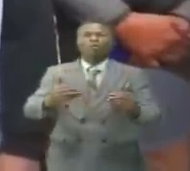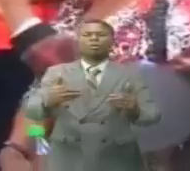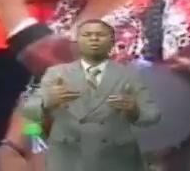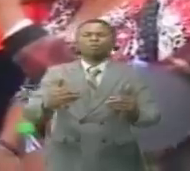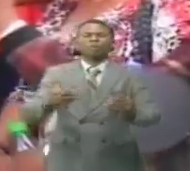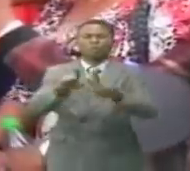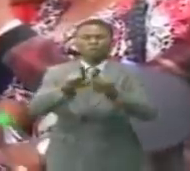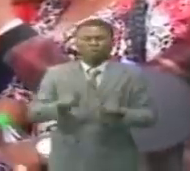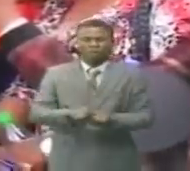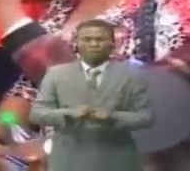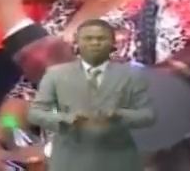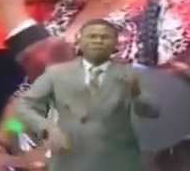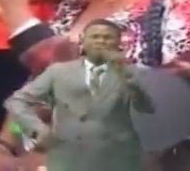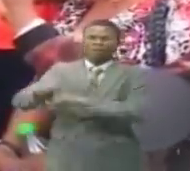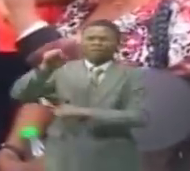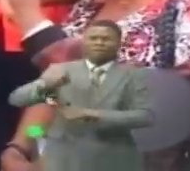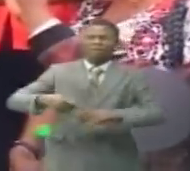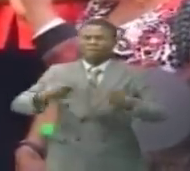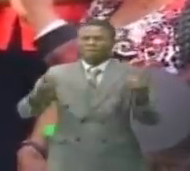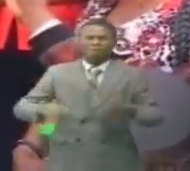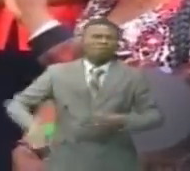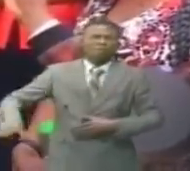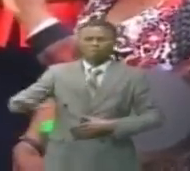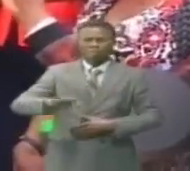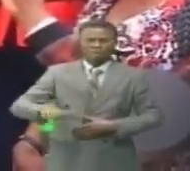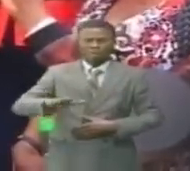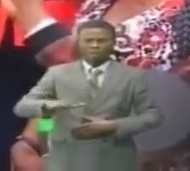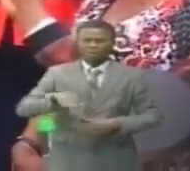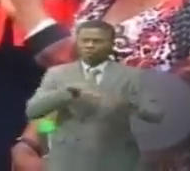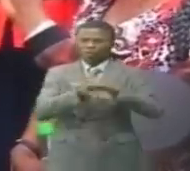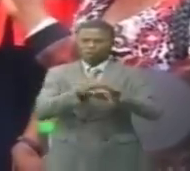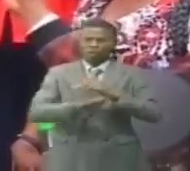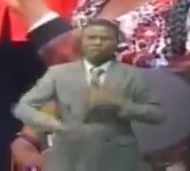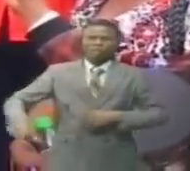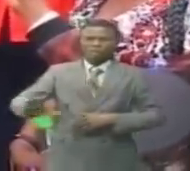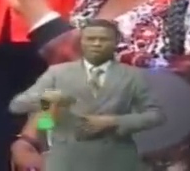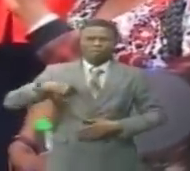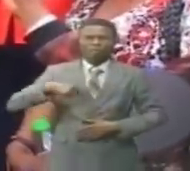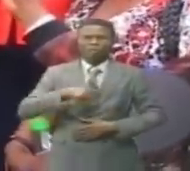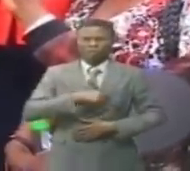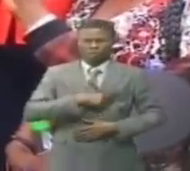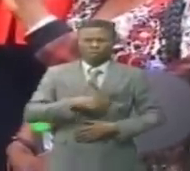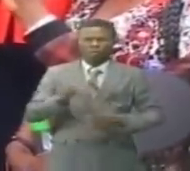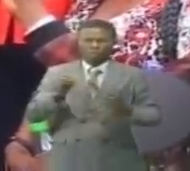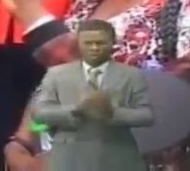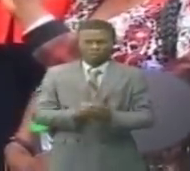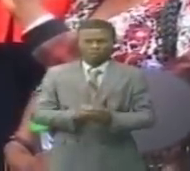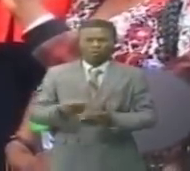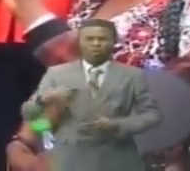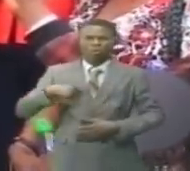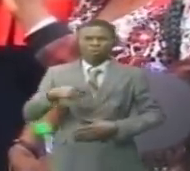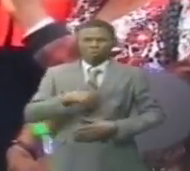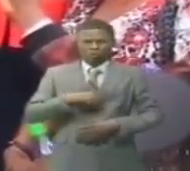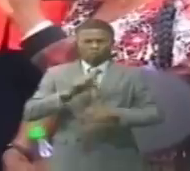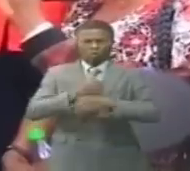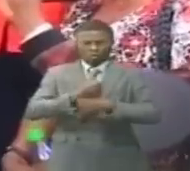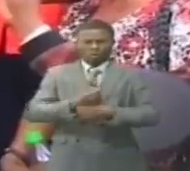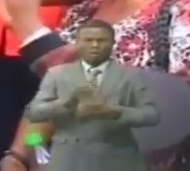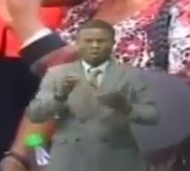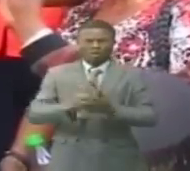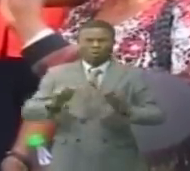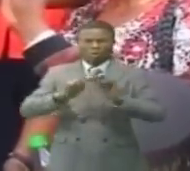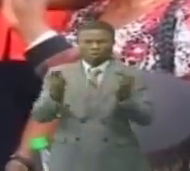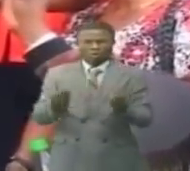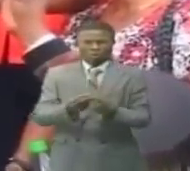pour dénoncer l'ennemi partout où il se trouve en République démocratique du Congo. Nous allons aussi nous constituer encore